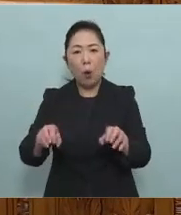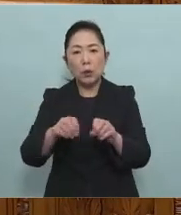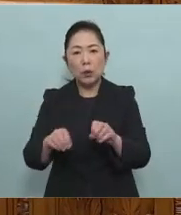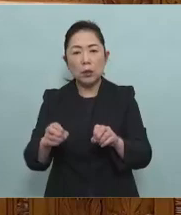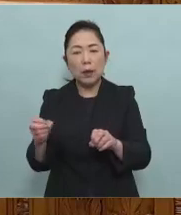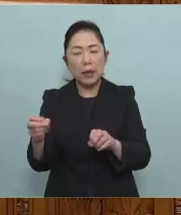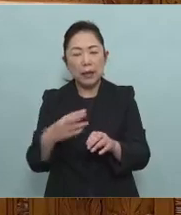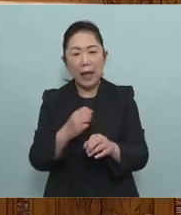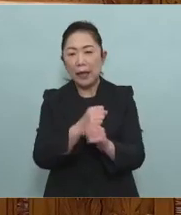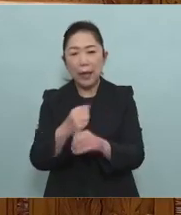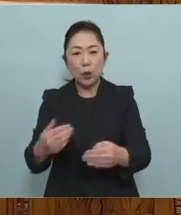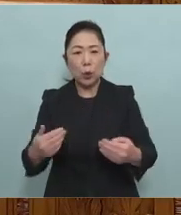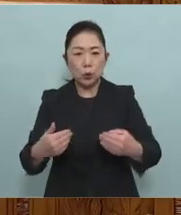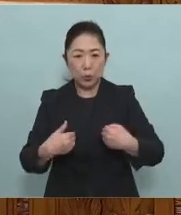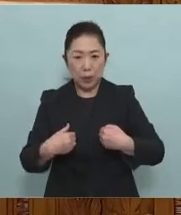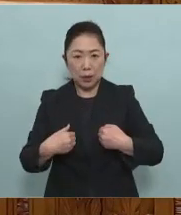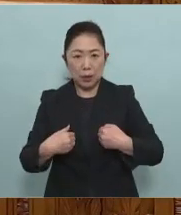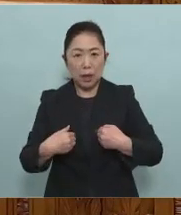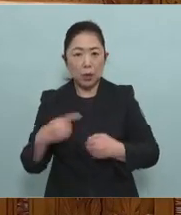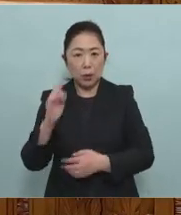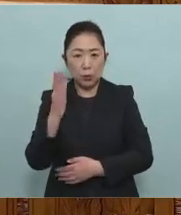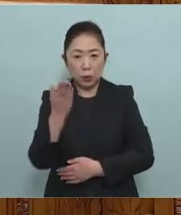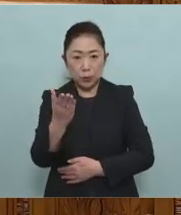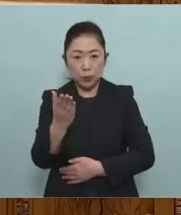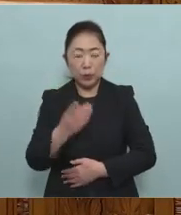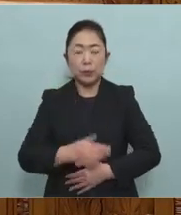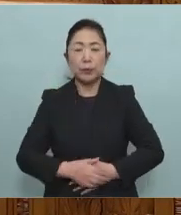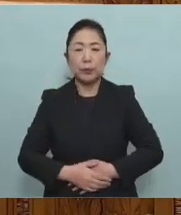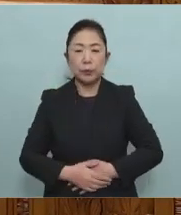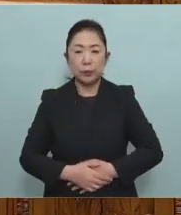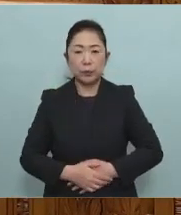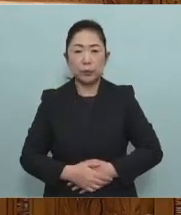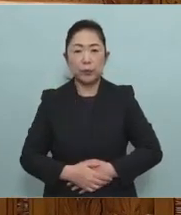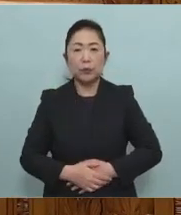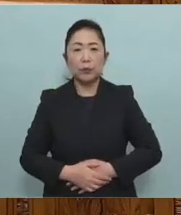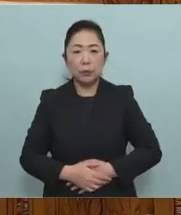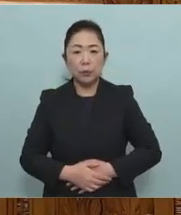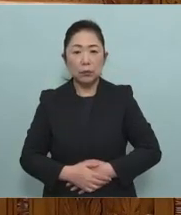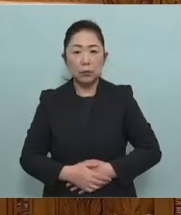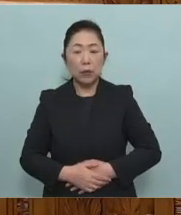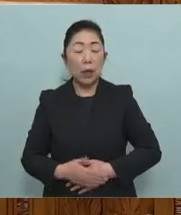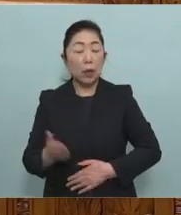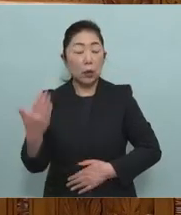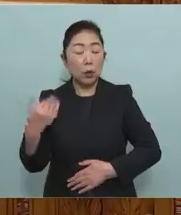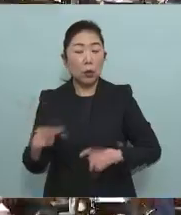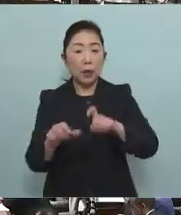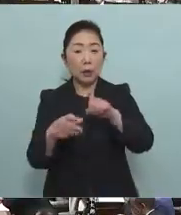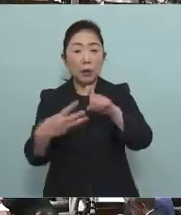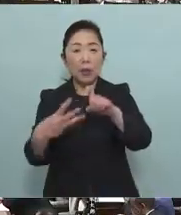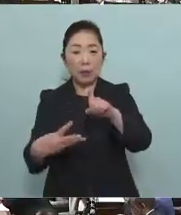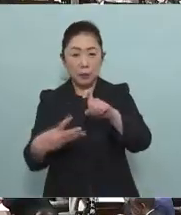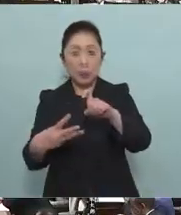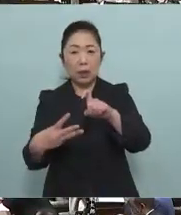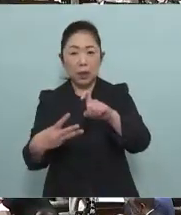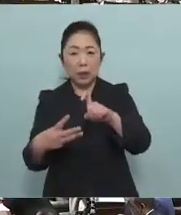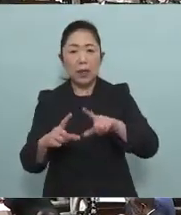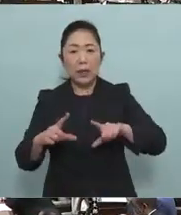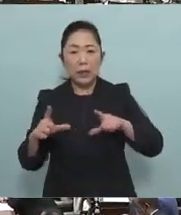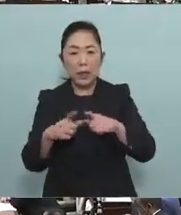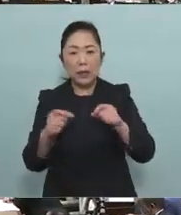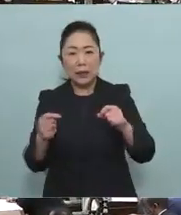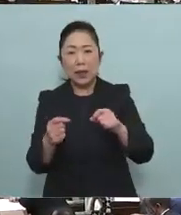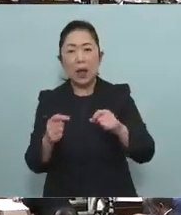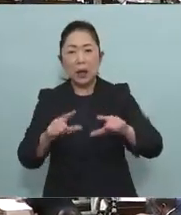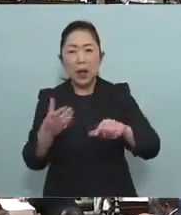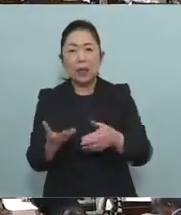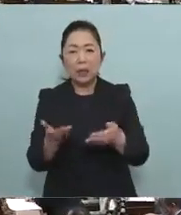えますが、総理のご所見を問います。さらに総理は所信の中で、東日本大震災という未曽有の国難から